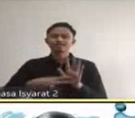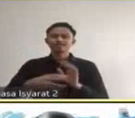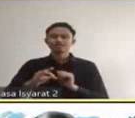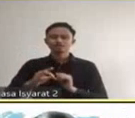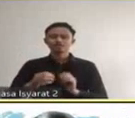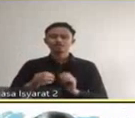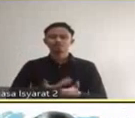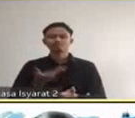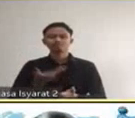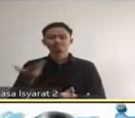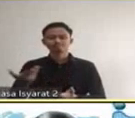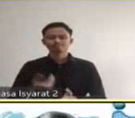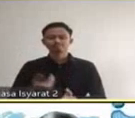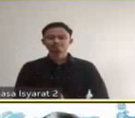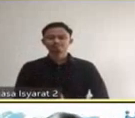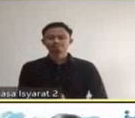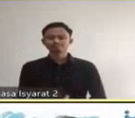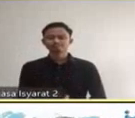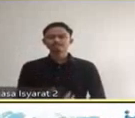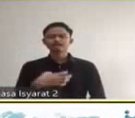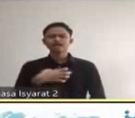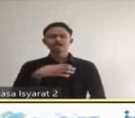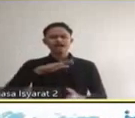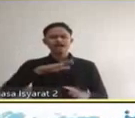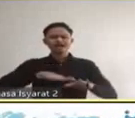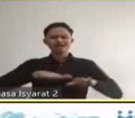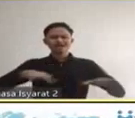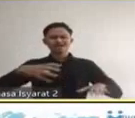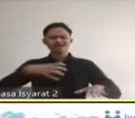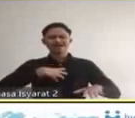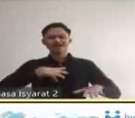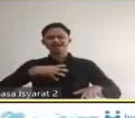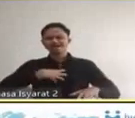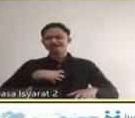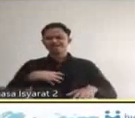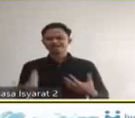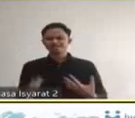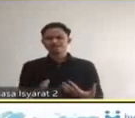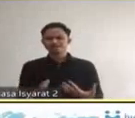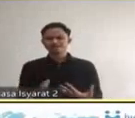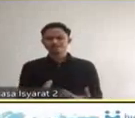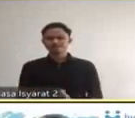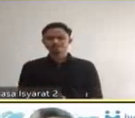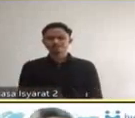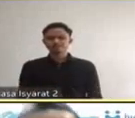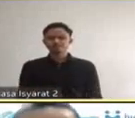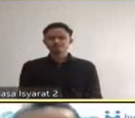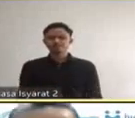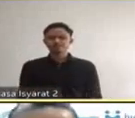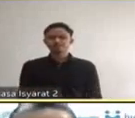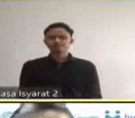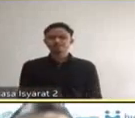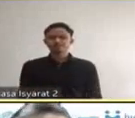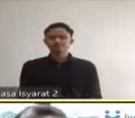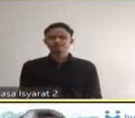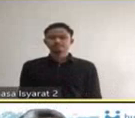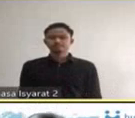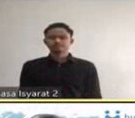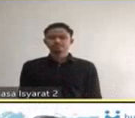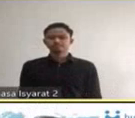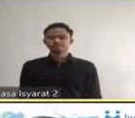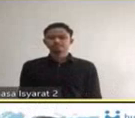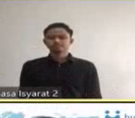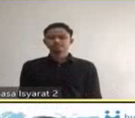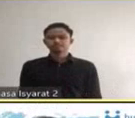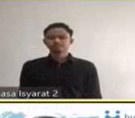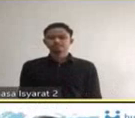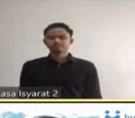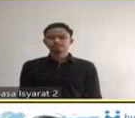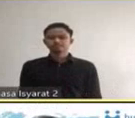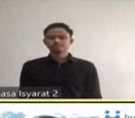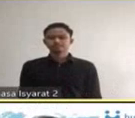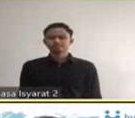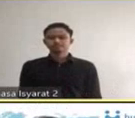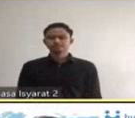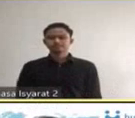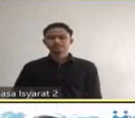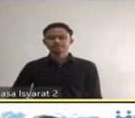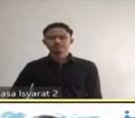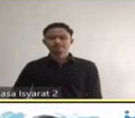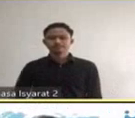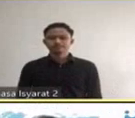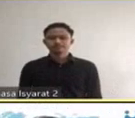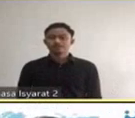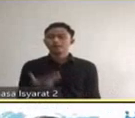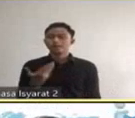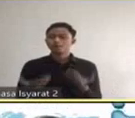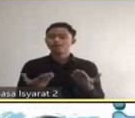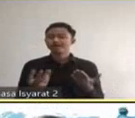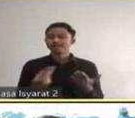sih hak-hak anak, pemenuhan kebutuhan anak dan perlindungannya selama pandemi ini, dan mungkin program apa